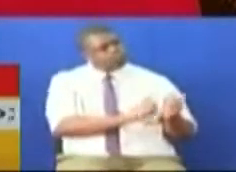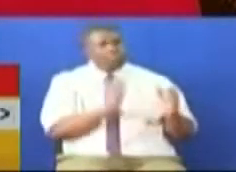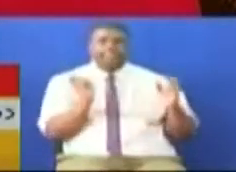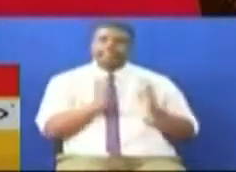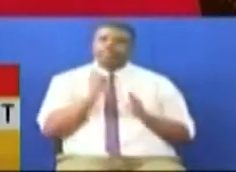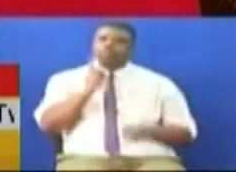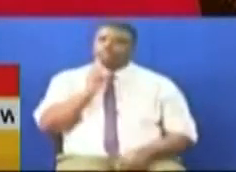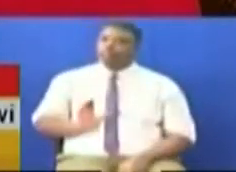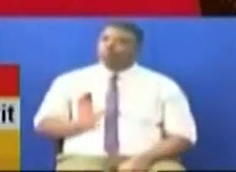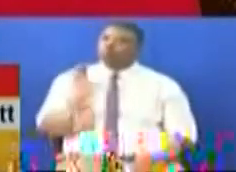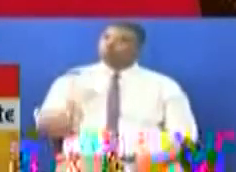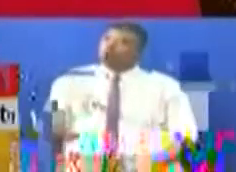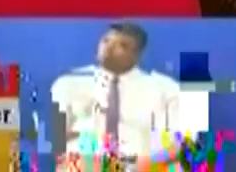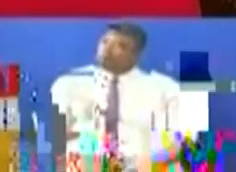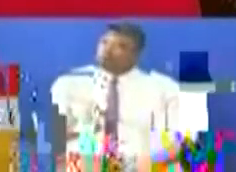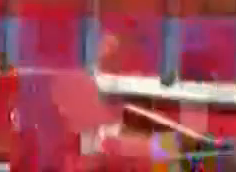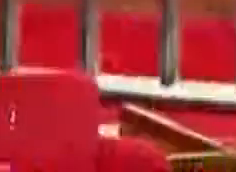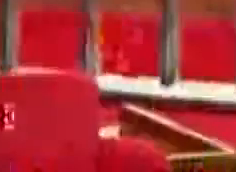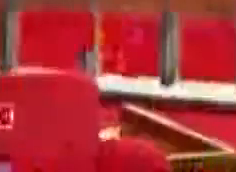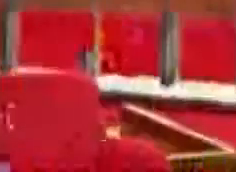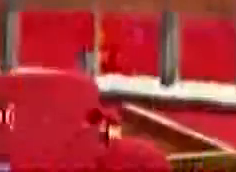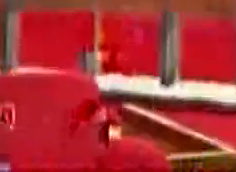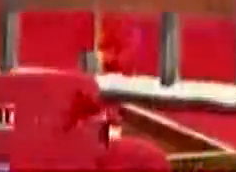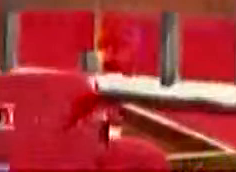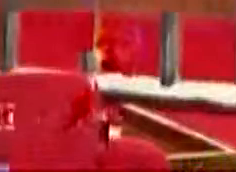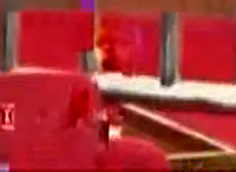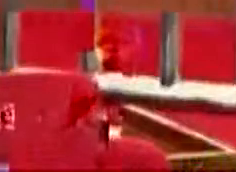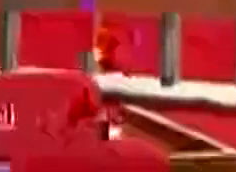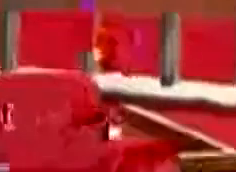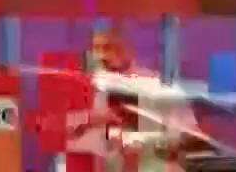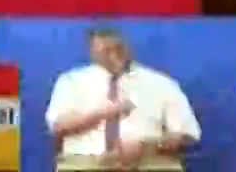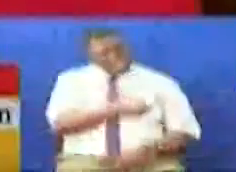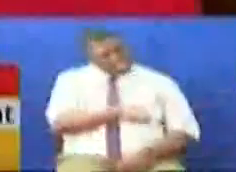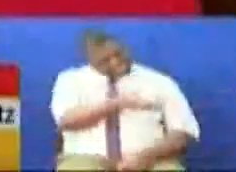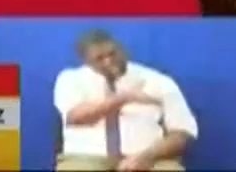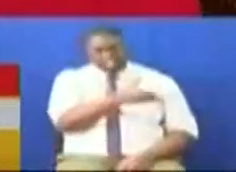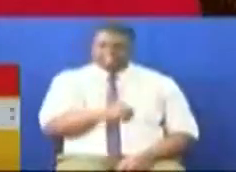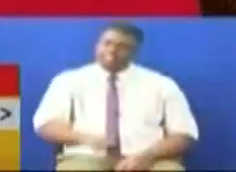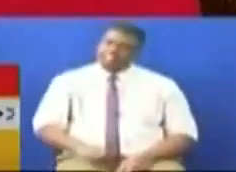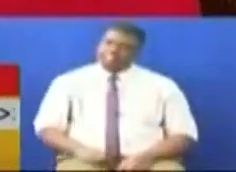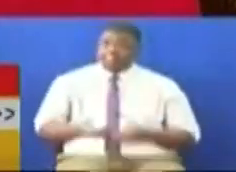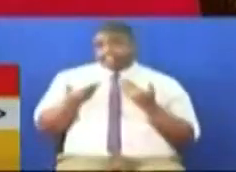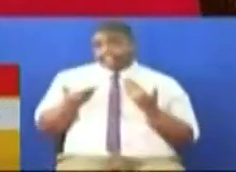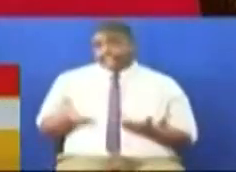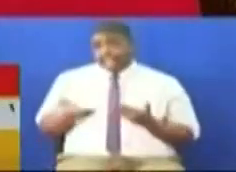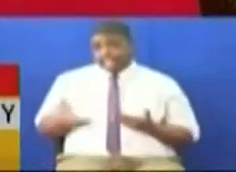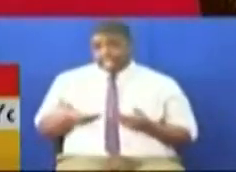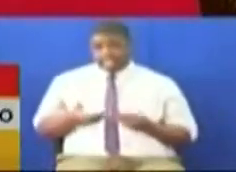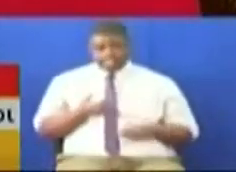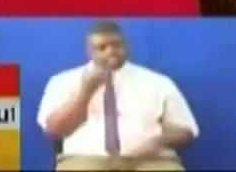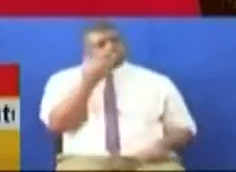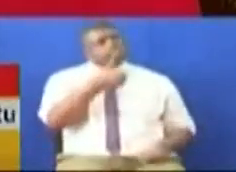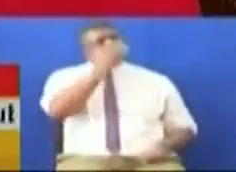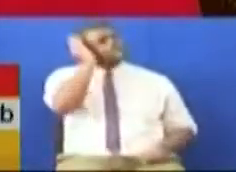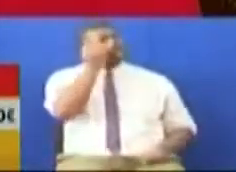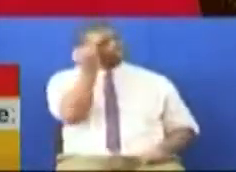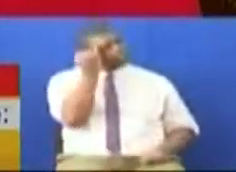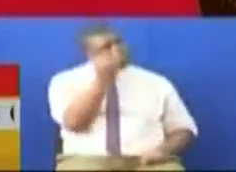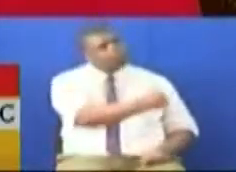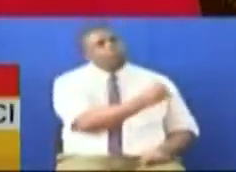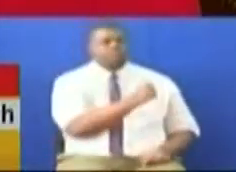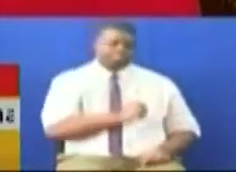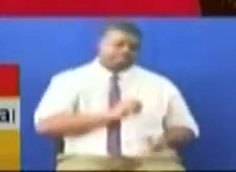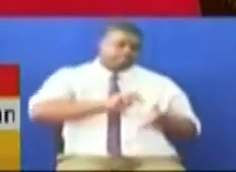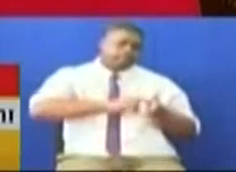mwaka zimekuwa haziko vizuri kutokana na deni hilo. Hivyo basi ninaishauri serikali iweke